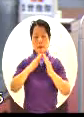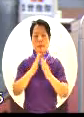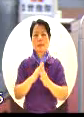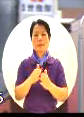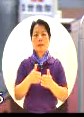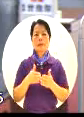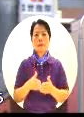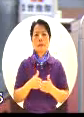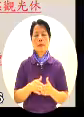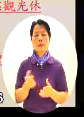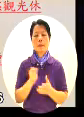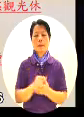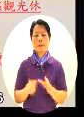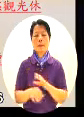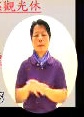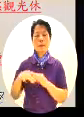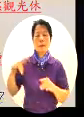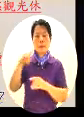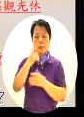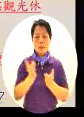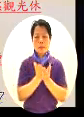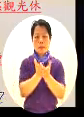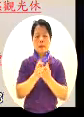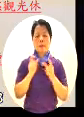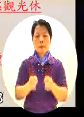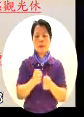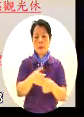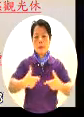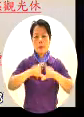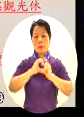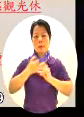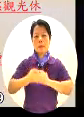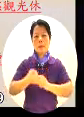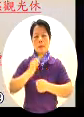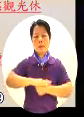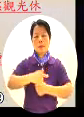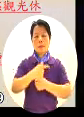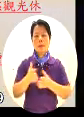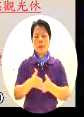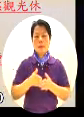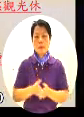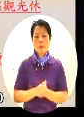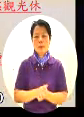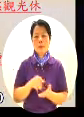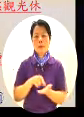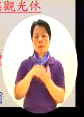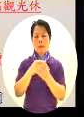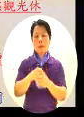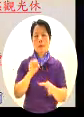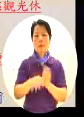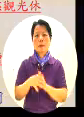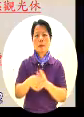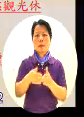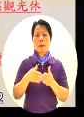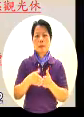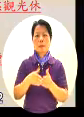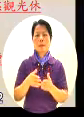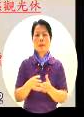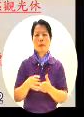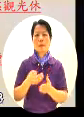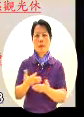个空港跟海港的回馈金啊哈，还有开征都市建设金哈。阿